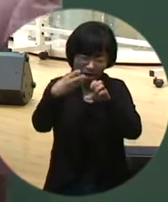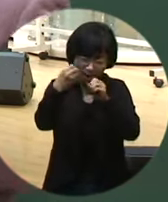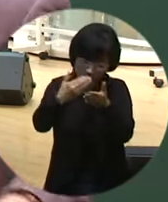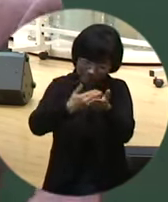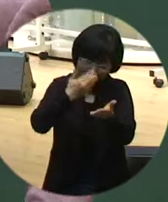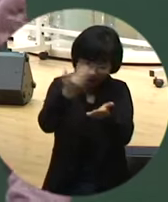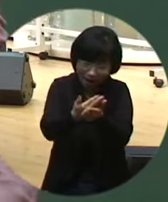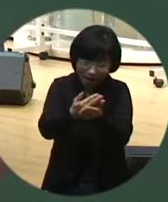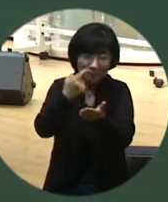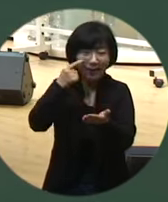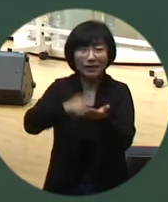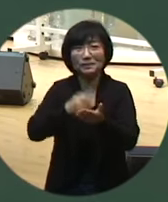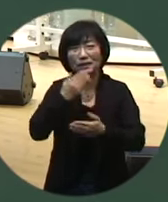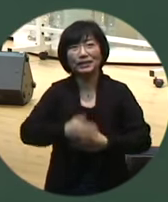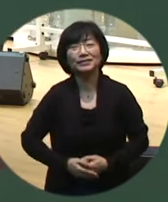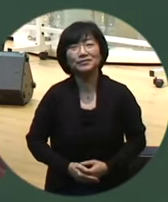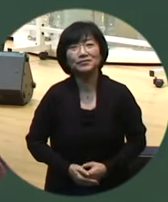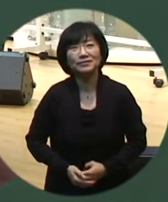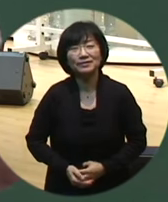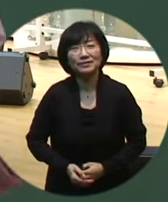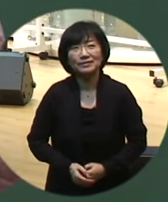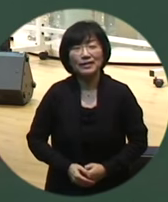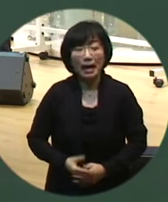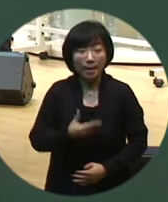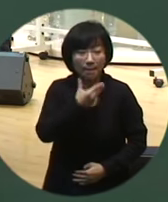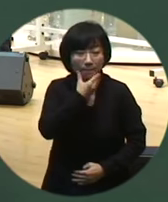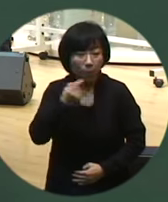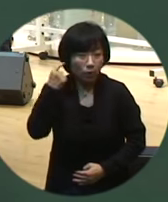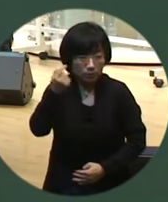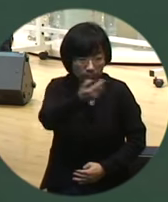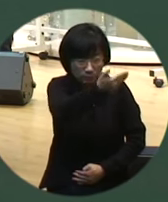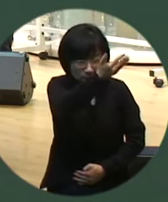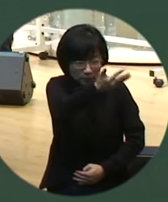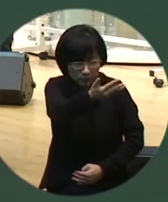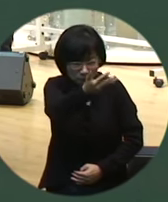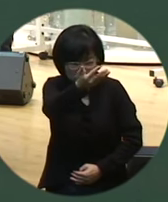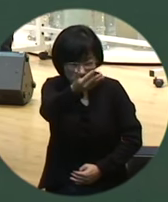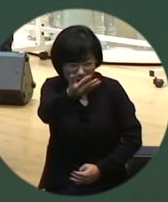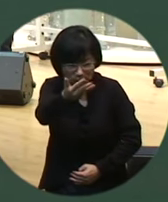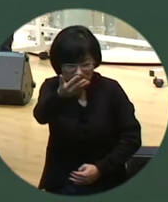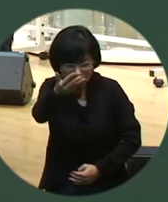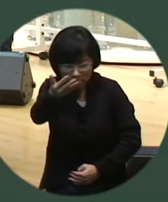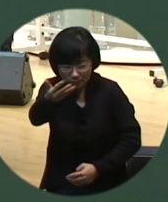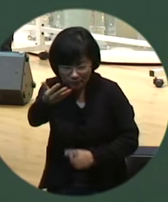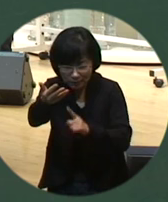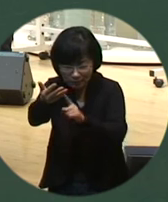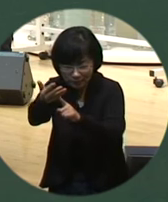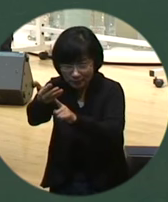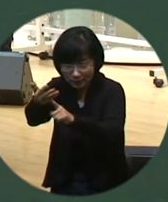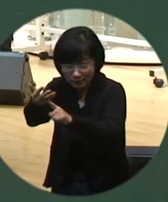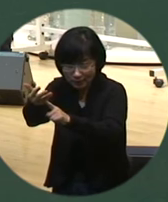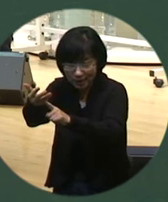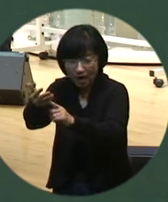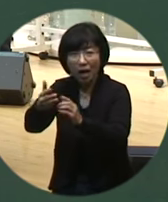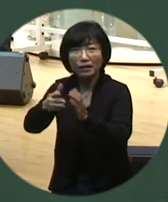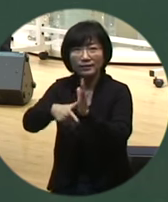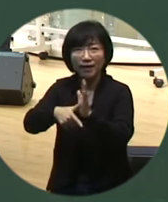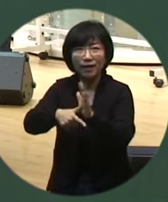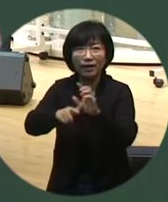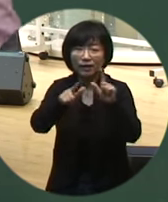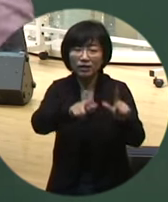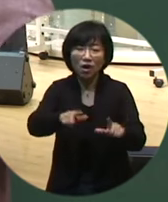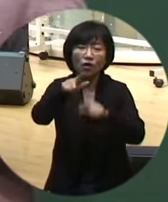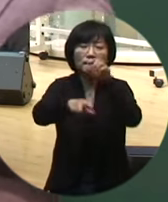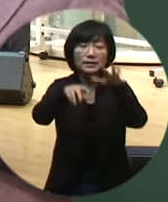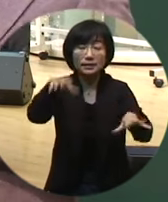of continuation. 복음의 흐름 속에 뭐가 보이냐? What are you able to see within the flow of the gospel? 현장 응답이 딱 보여요.